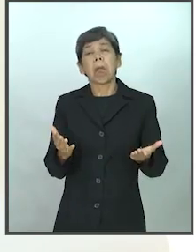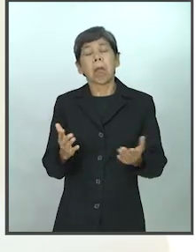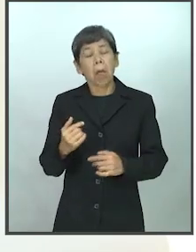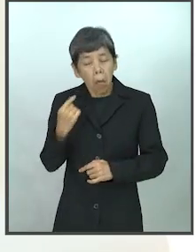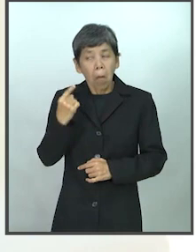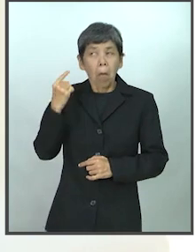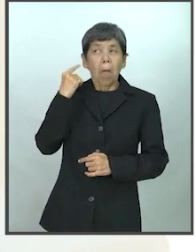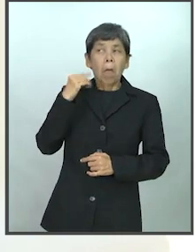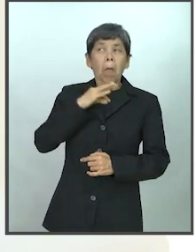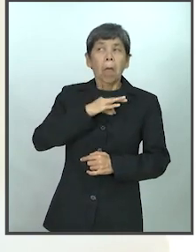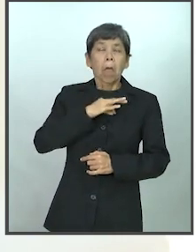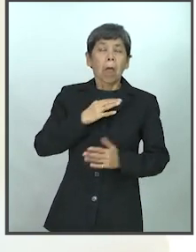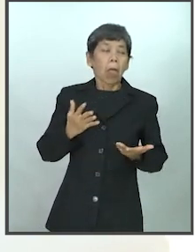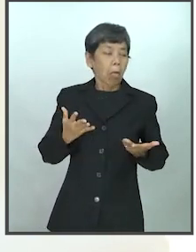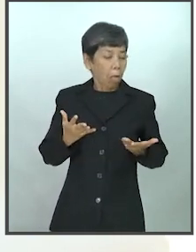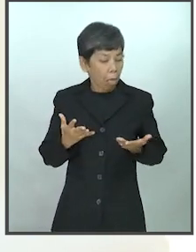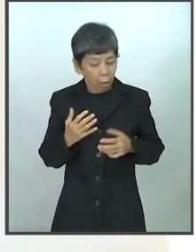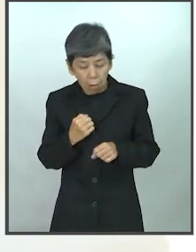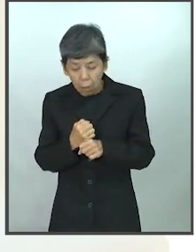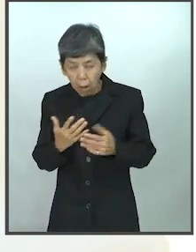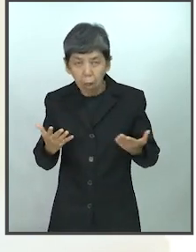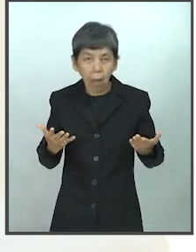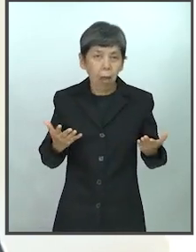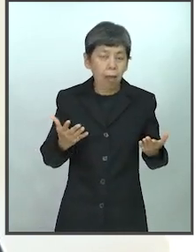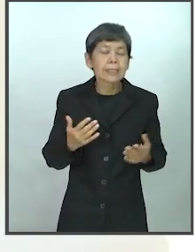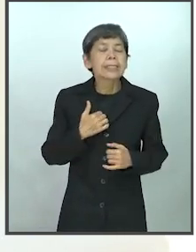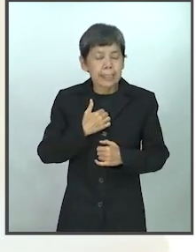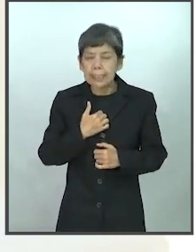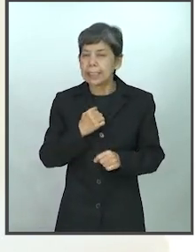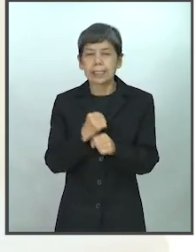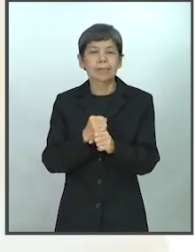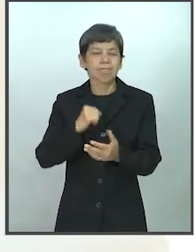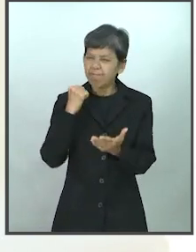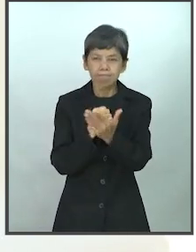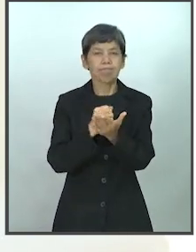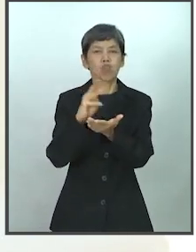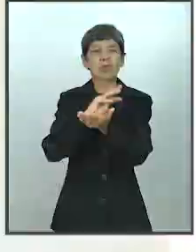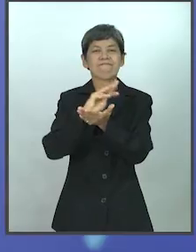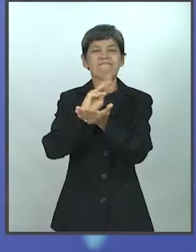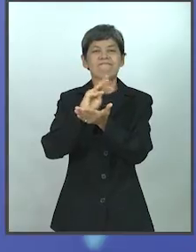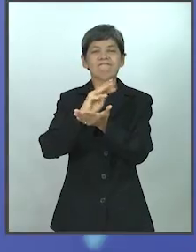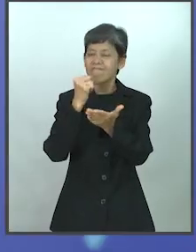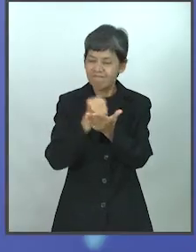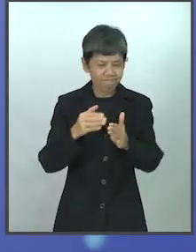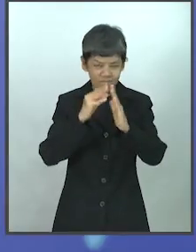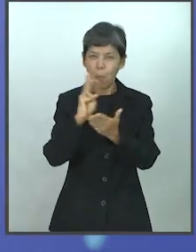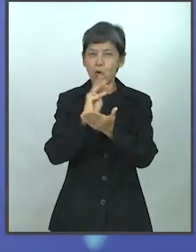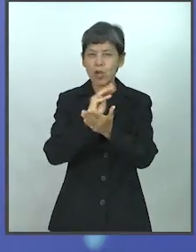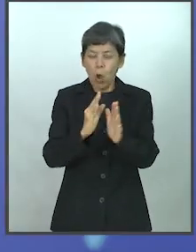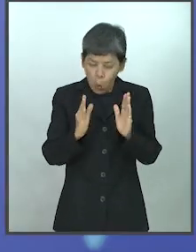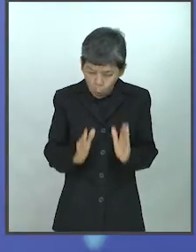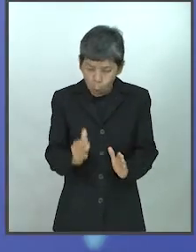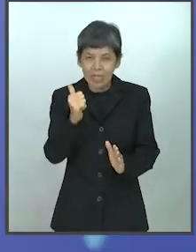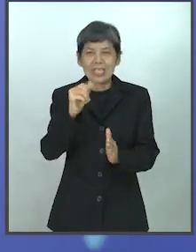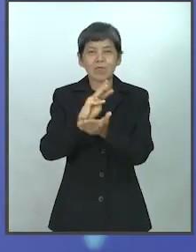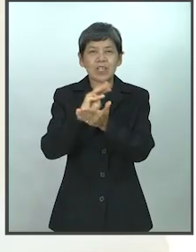แล้วงี้ต้องทำไงอะครับ น้อมรับจดทะเบียนมูลนิธิ ก็เลยเป็นที่มาของมูลนิธิคนดีใช่ไหม